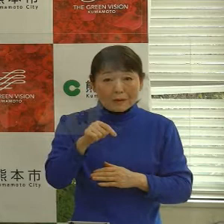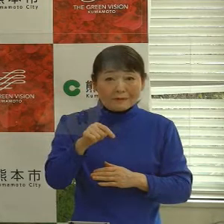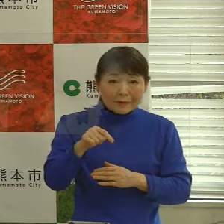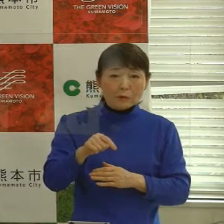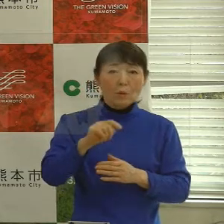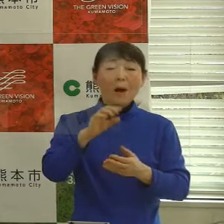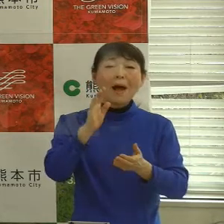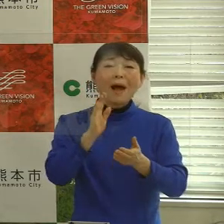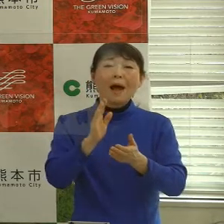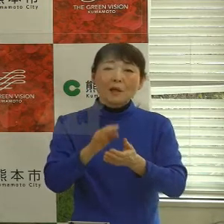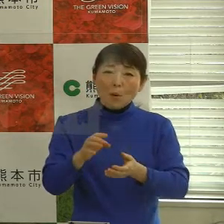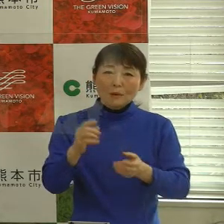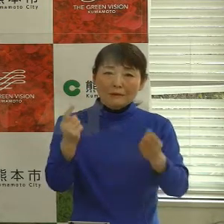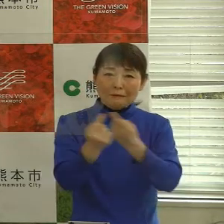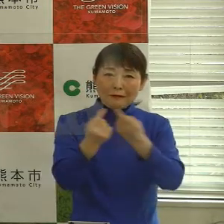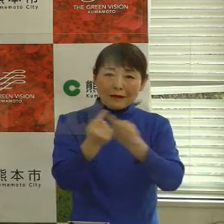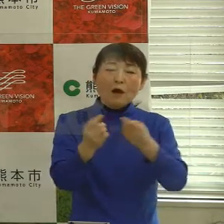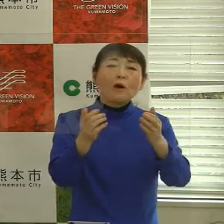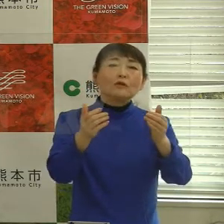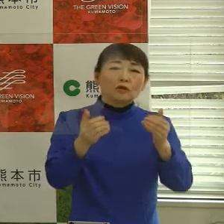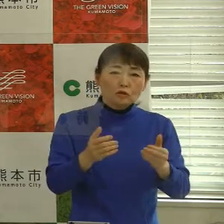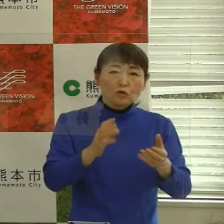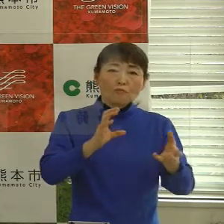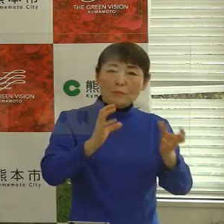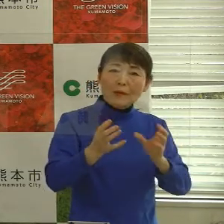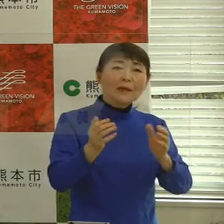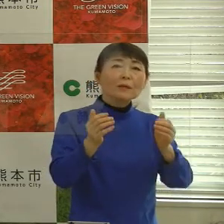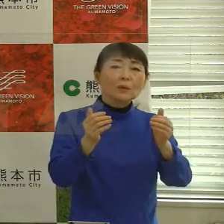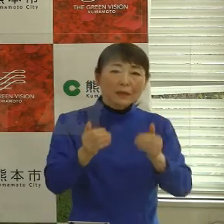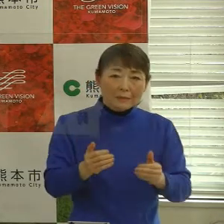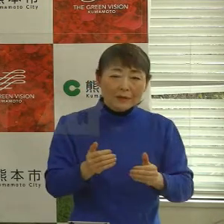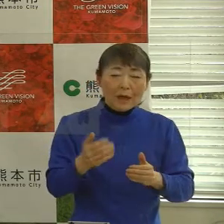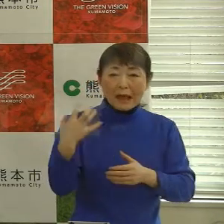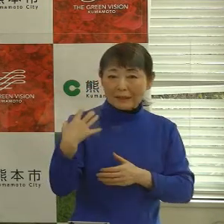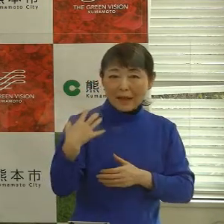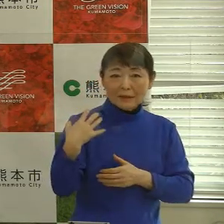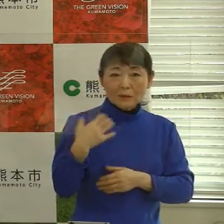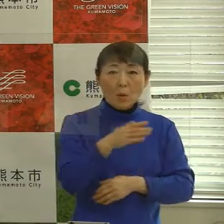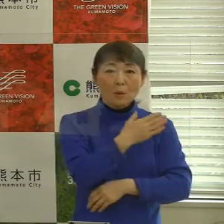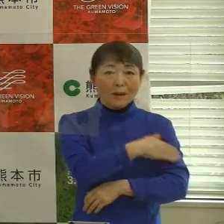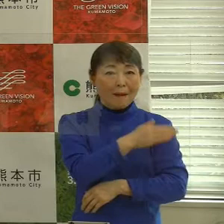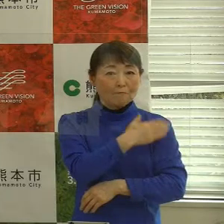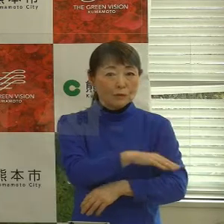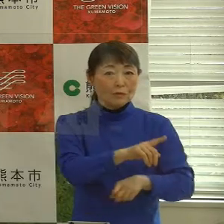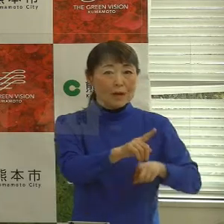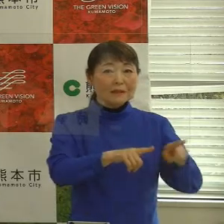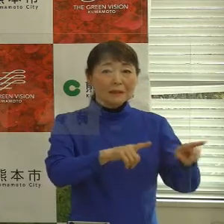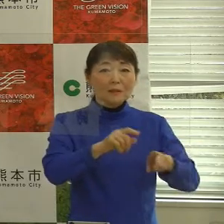ように私の方から副市長をはじめ担当の幹部には指示をしているところです。